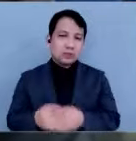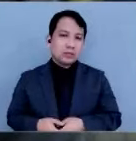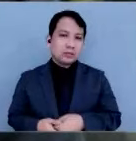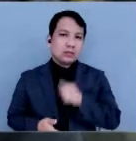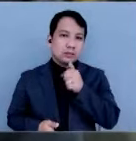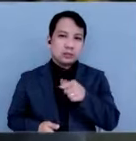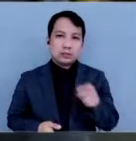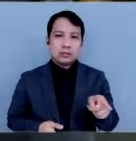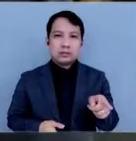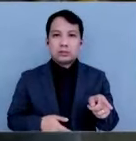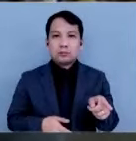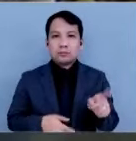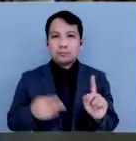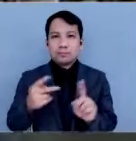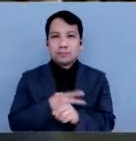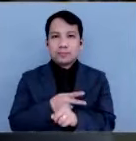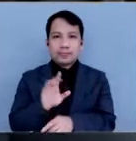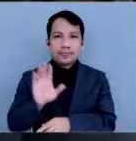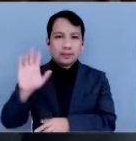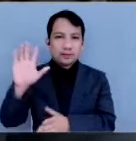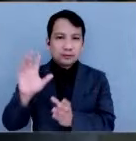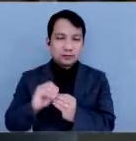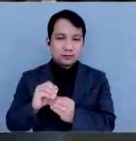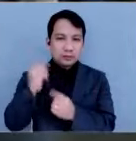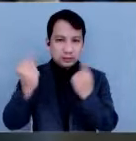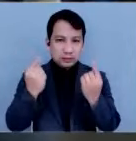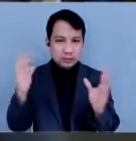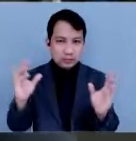mga biktima doon. Kinukonsider silang mga